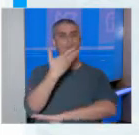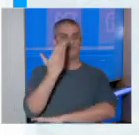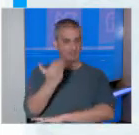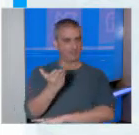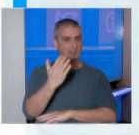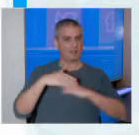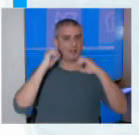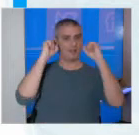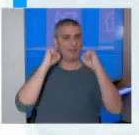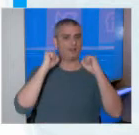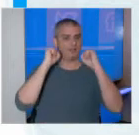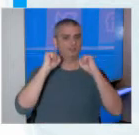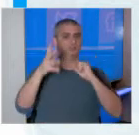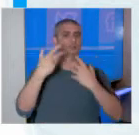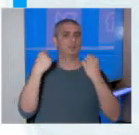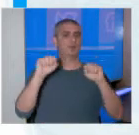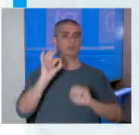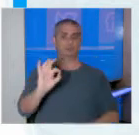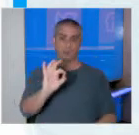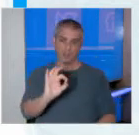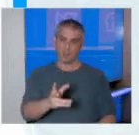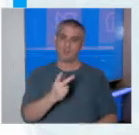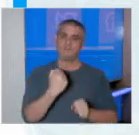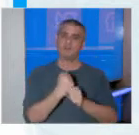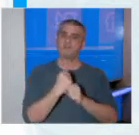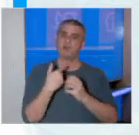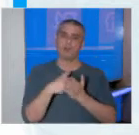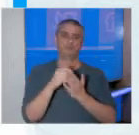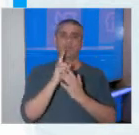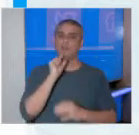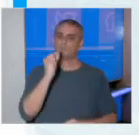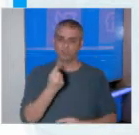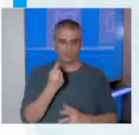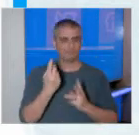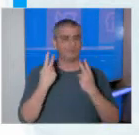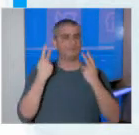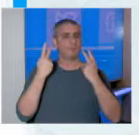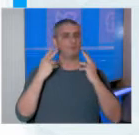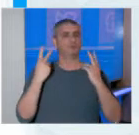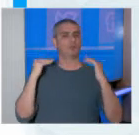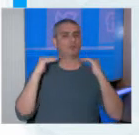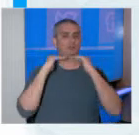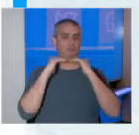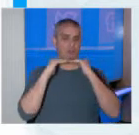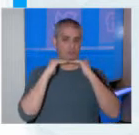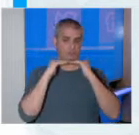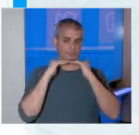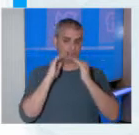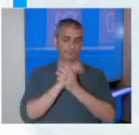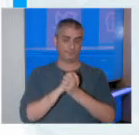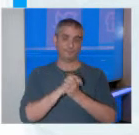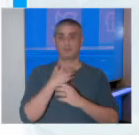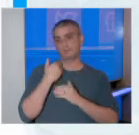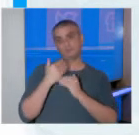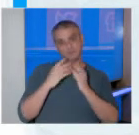על פניה של המדינה ועל היסודות הדמוקרטיים שלה ולפעול למען המיעוטים ומימוש ערך השוויון. אני